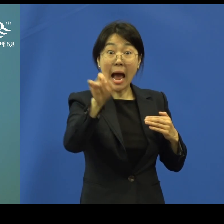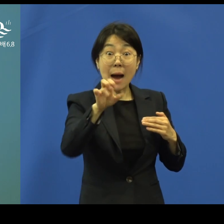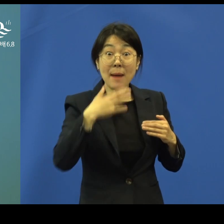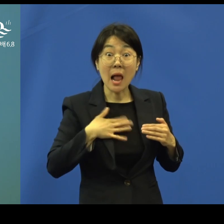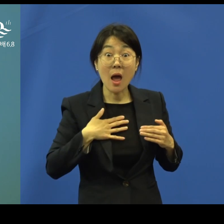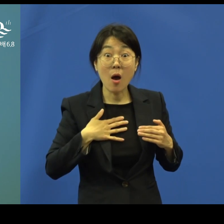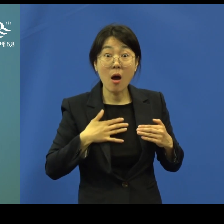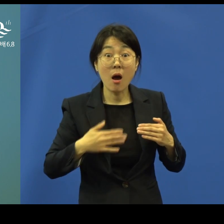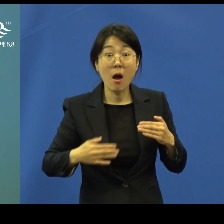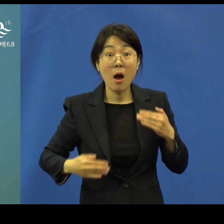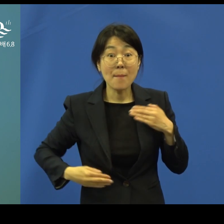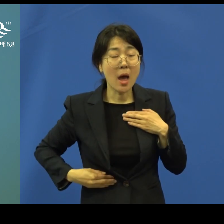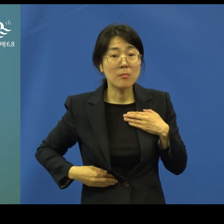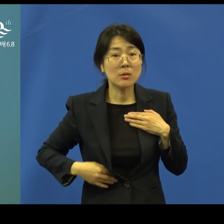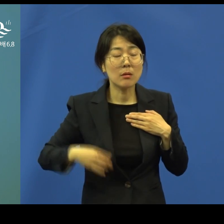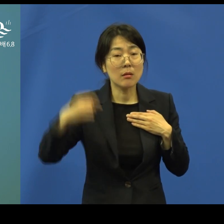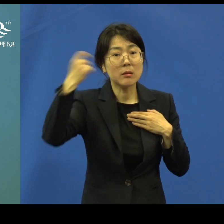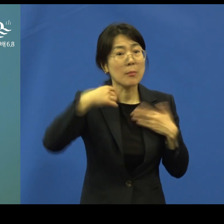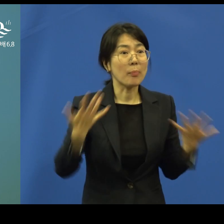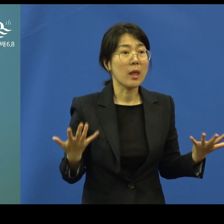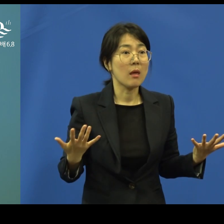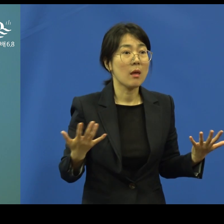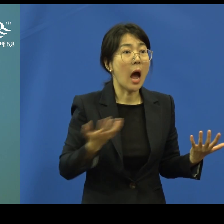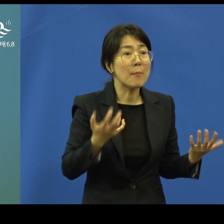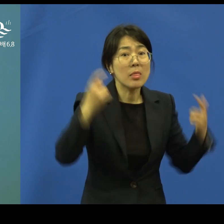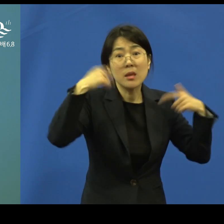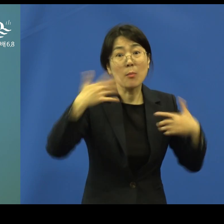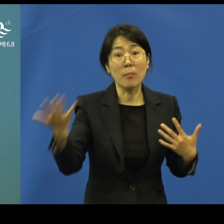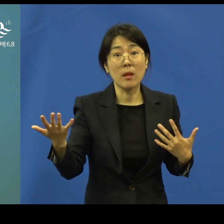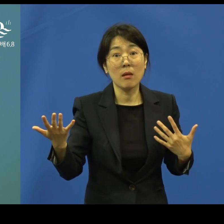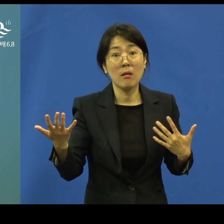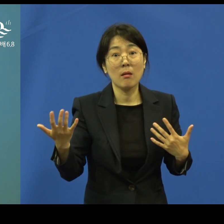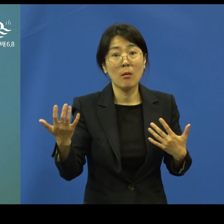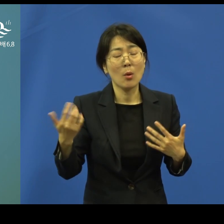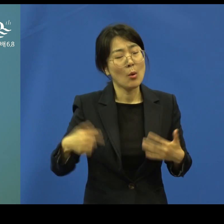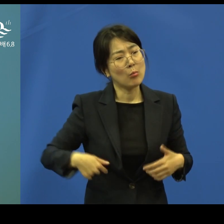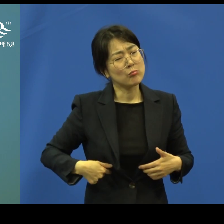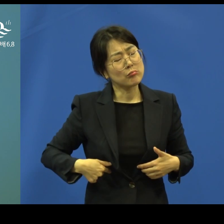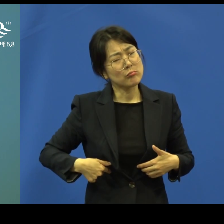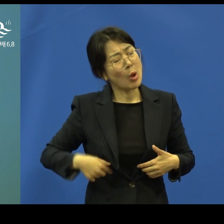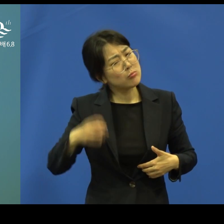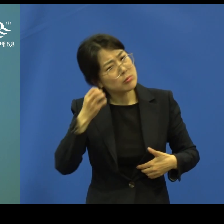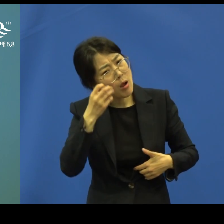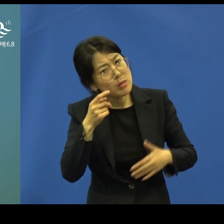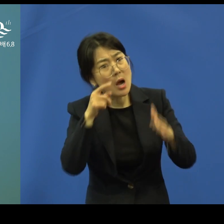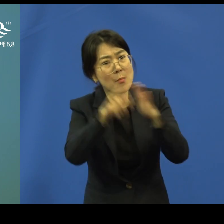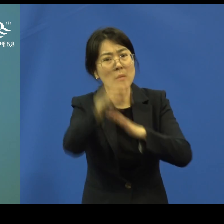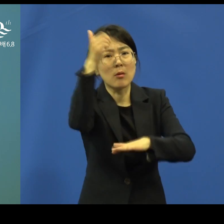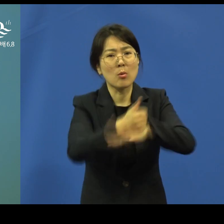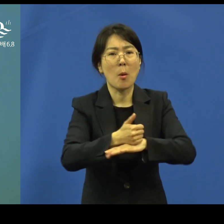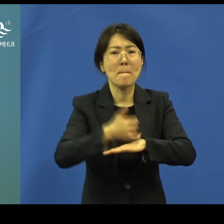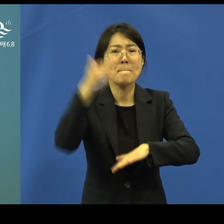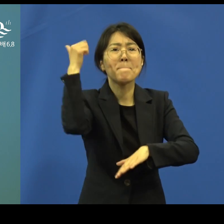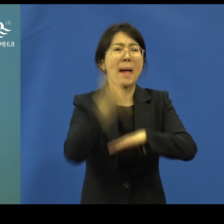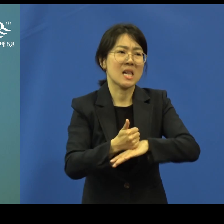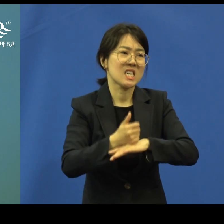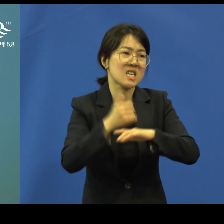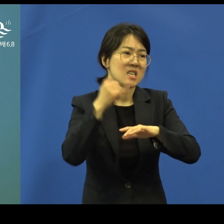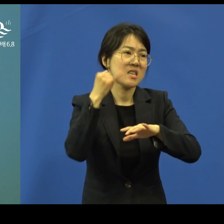딱 발견되면 말기고, 뭐 발견되자마자 3개월, 6개월 안에 가시대요. 못 본